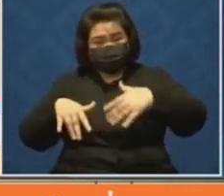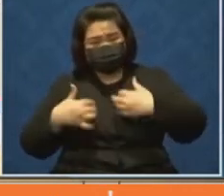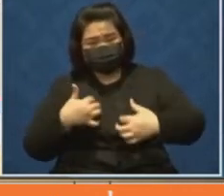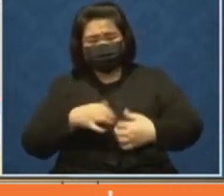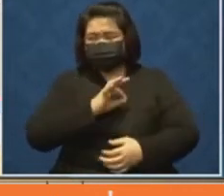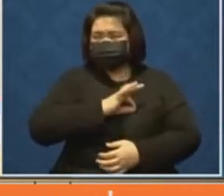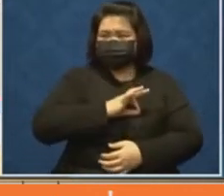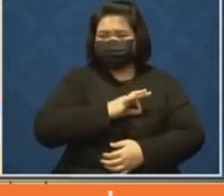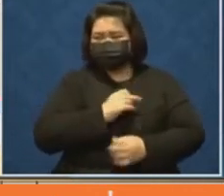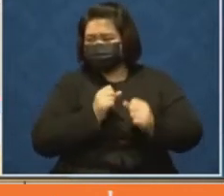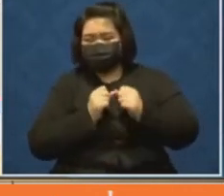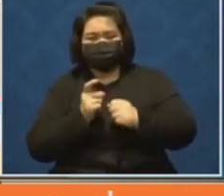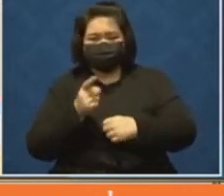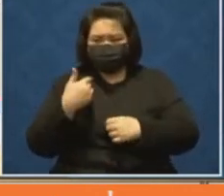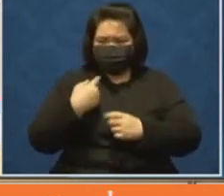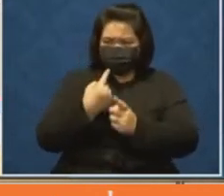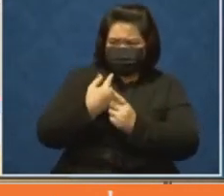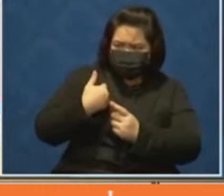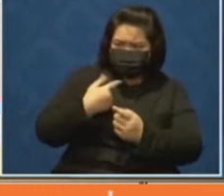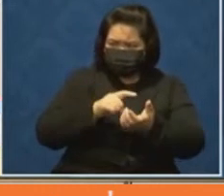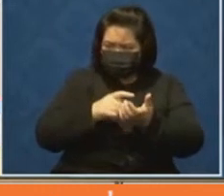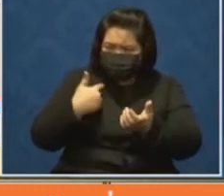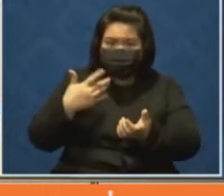บนอกจาก